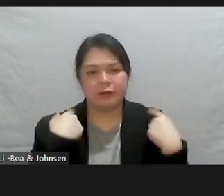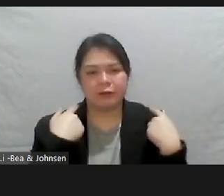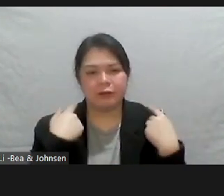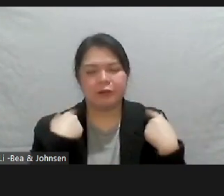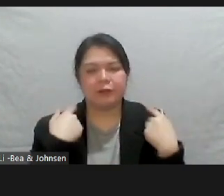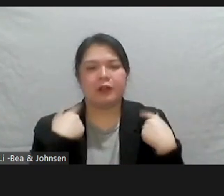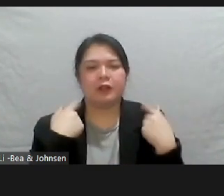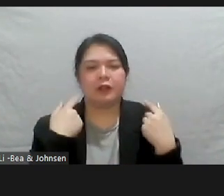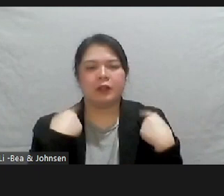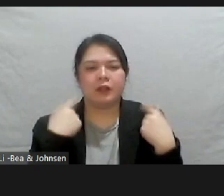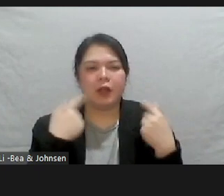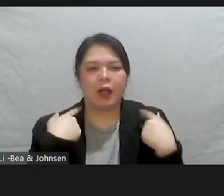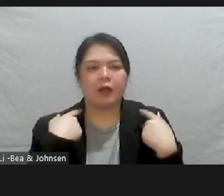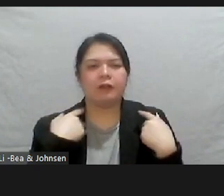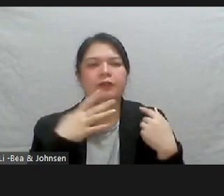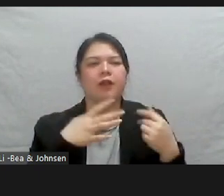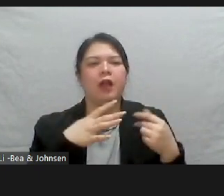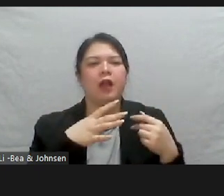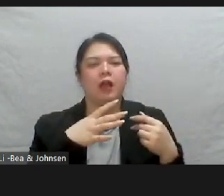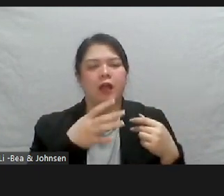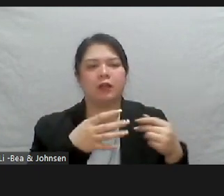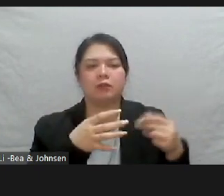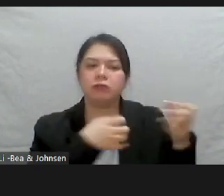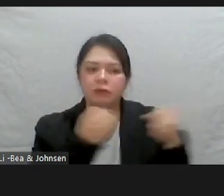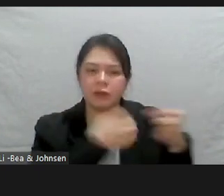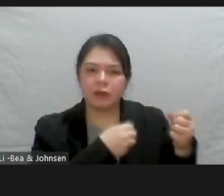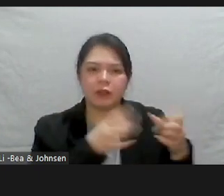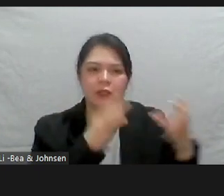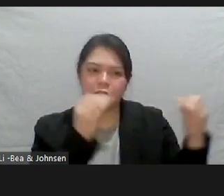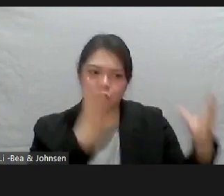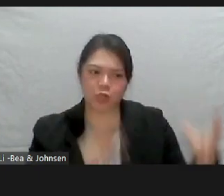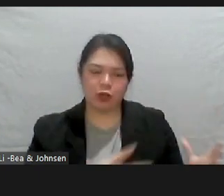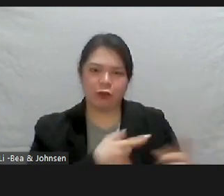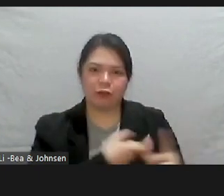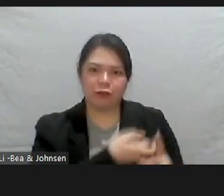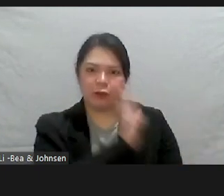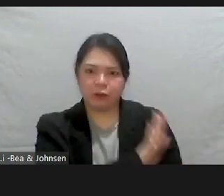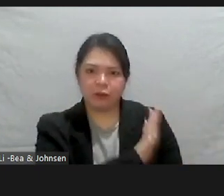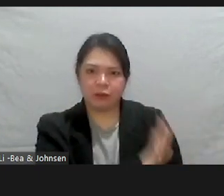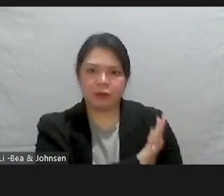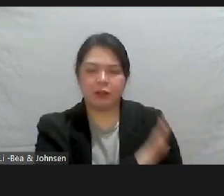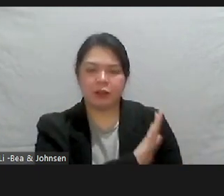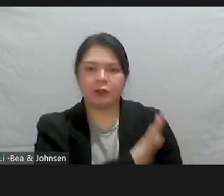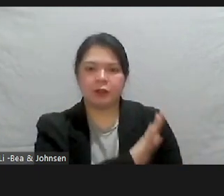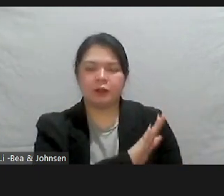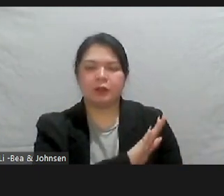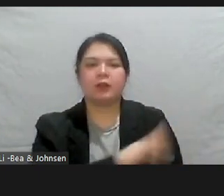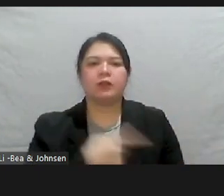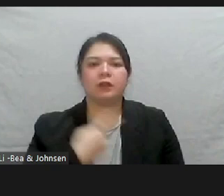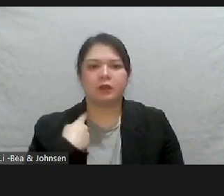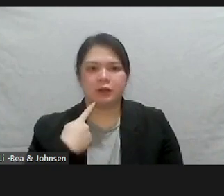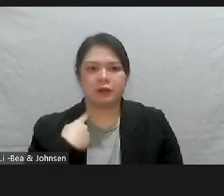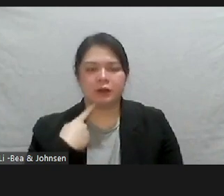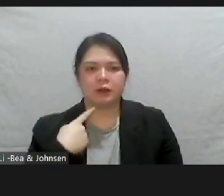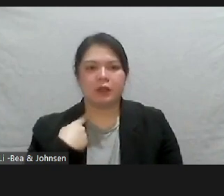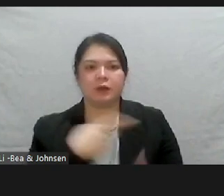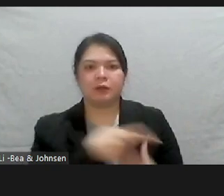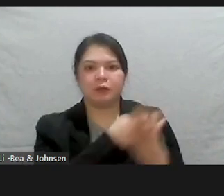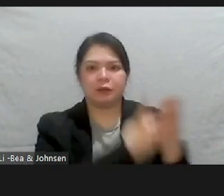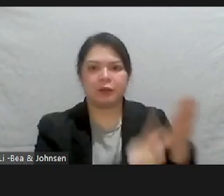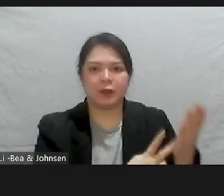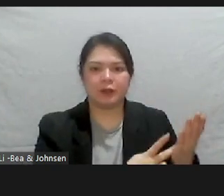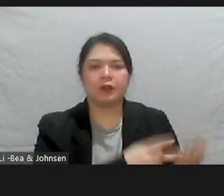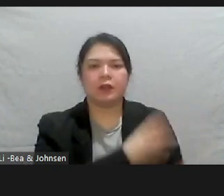patutubong guro o mga guro na nagmula mismo o bahagi ng mga